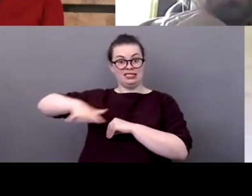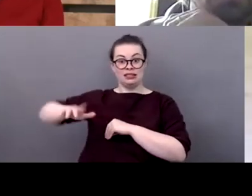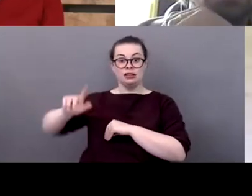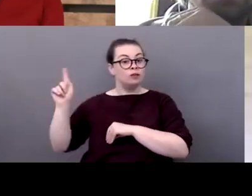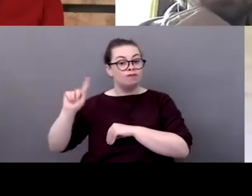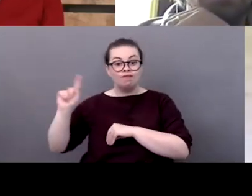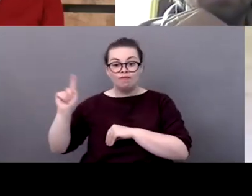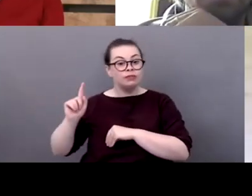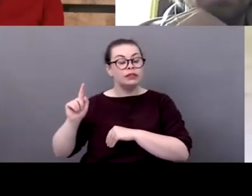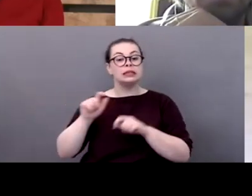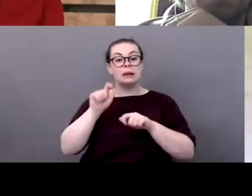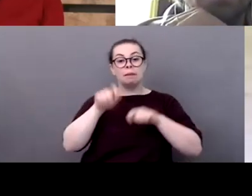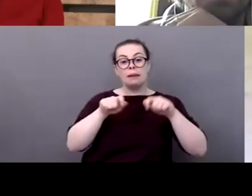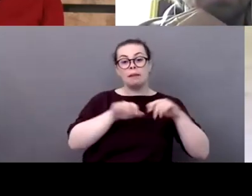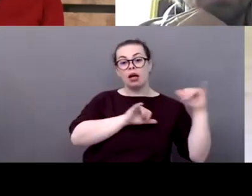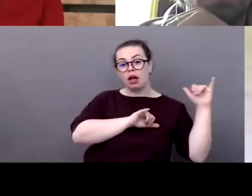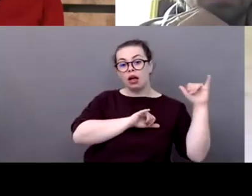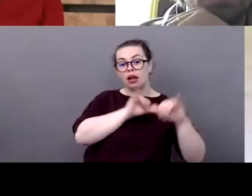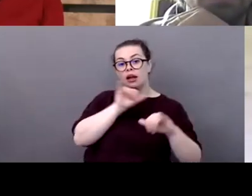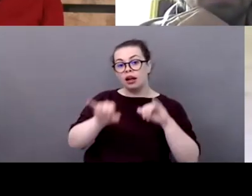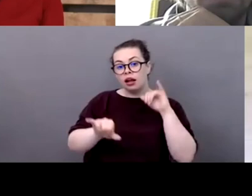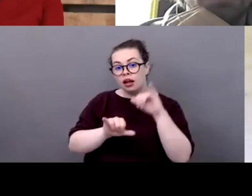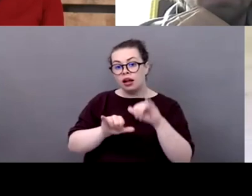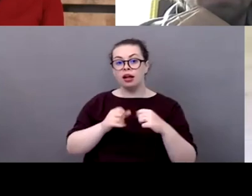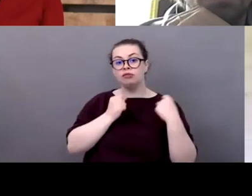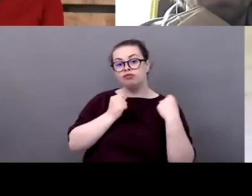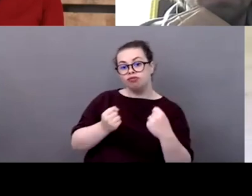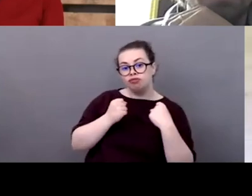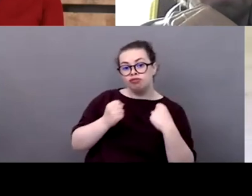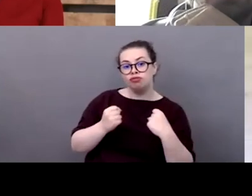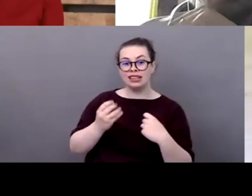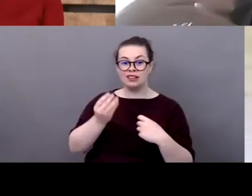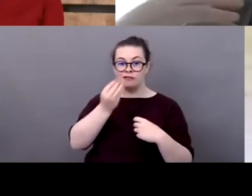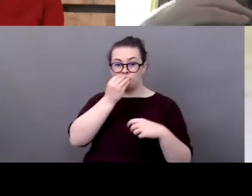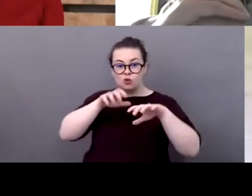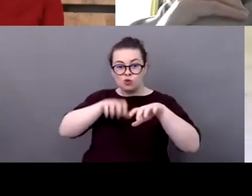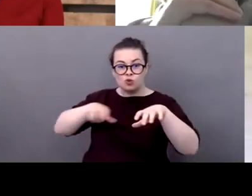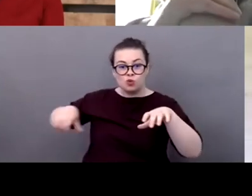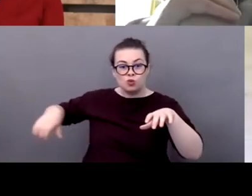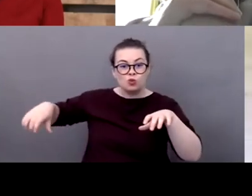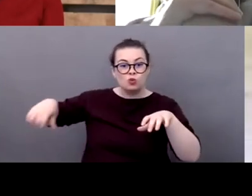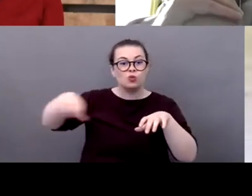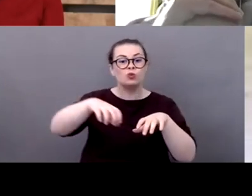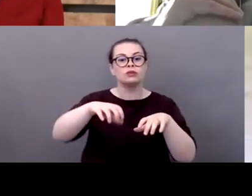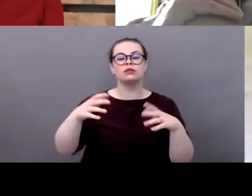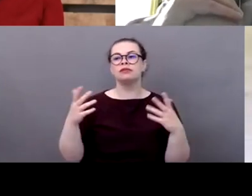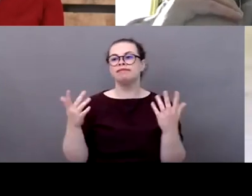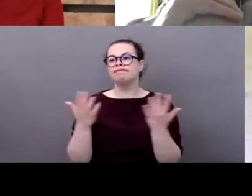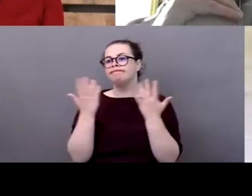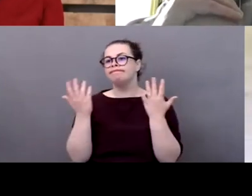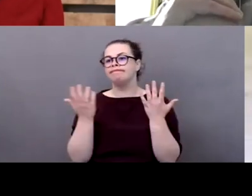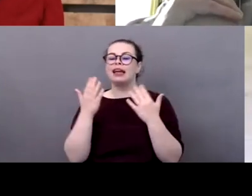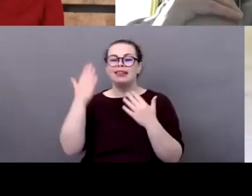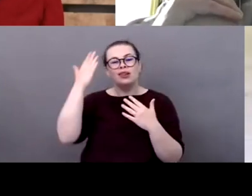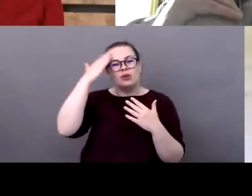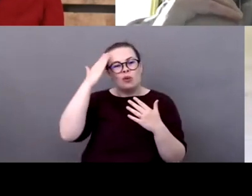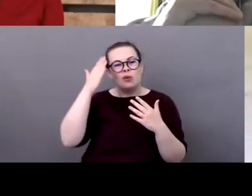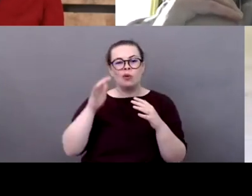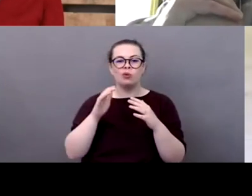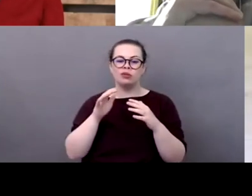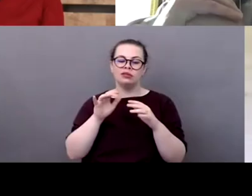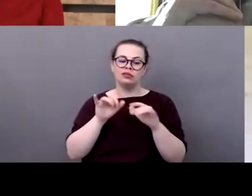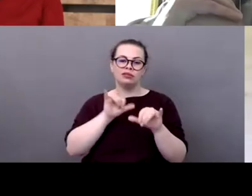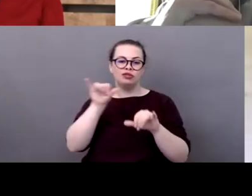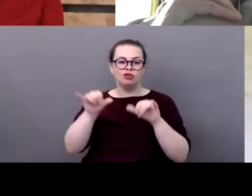plus respectueuse de l'environnement, par exemple, acheminer les spectateurs, privilégier les voyages en train plutôt qu'en avion quand c'est possible.